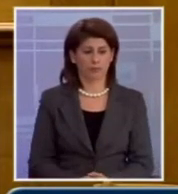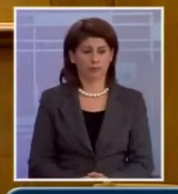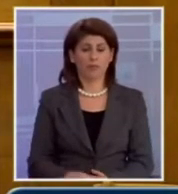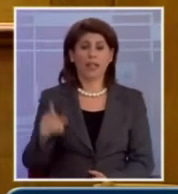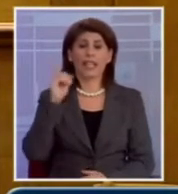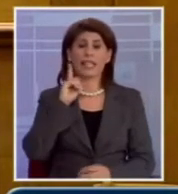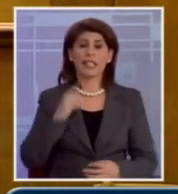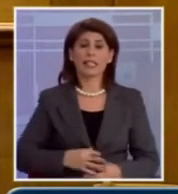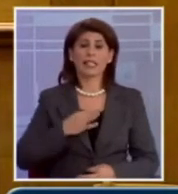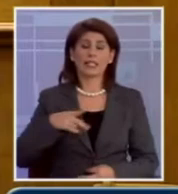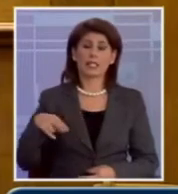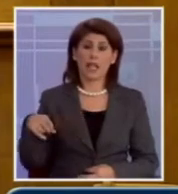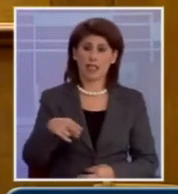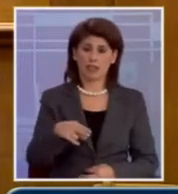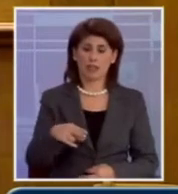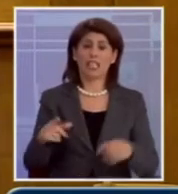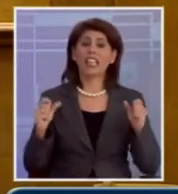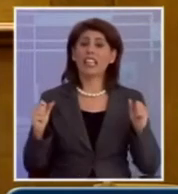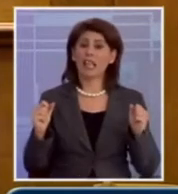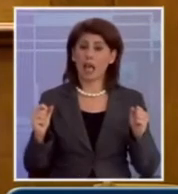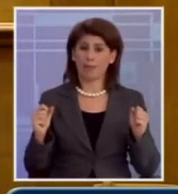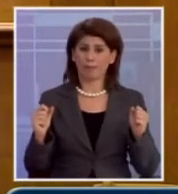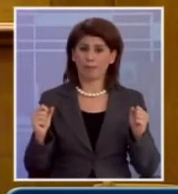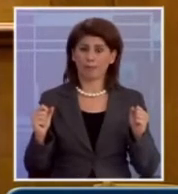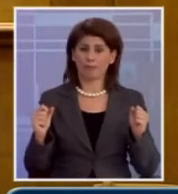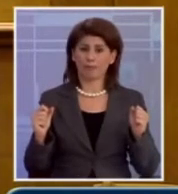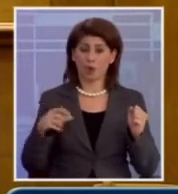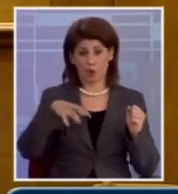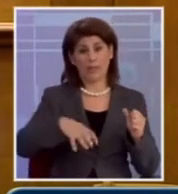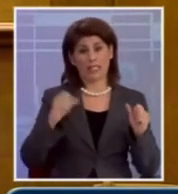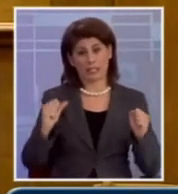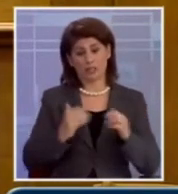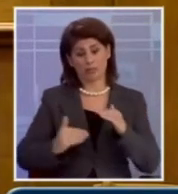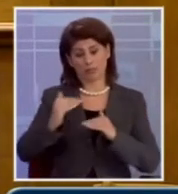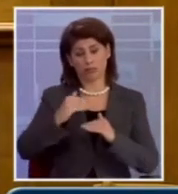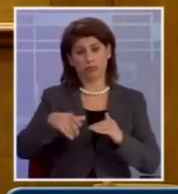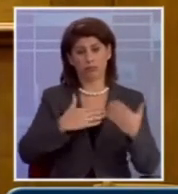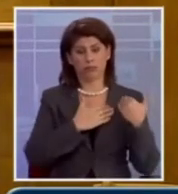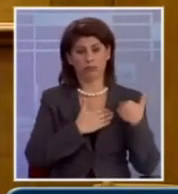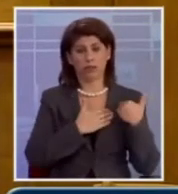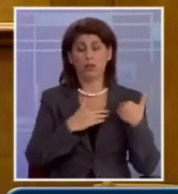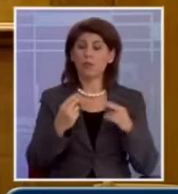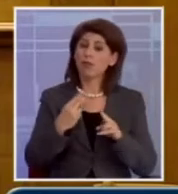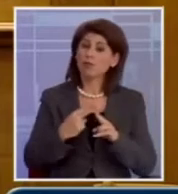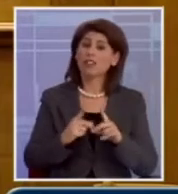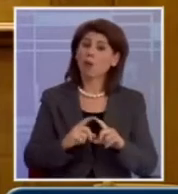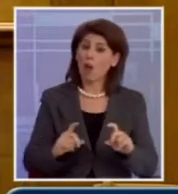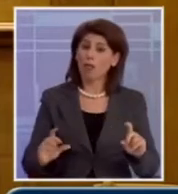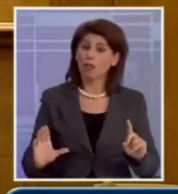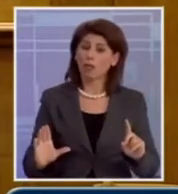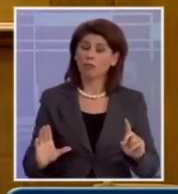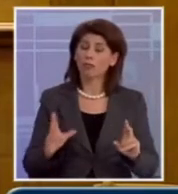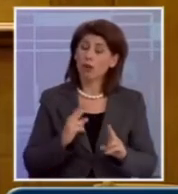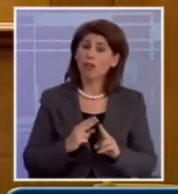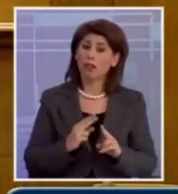Κυρίες και κύριοι συνάδελφοι, η υγεία είναι ένα κρίσιμο αγαθό που